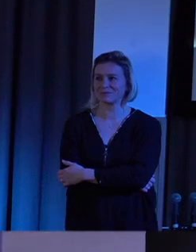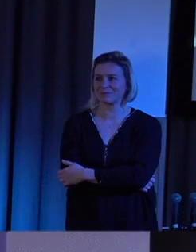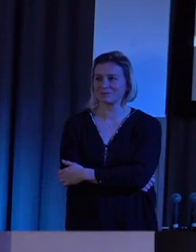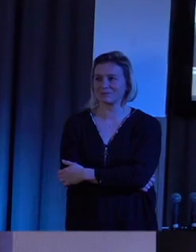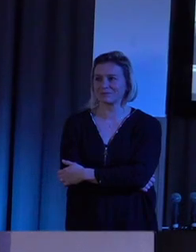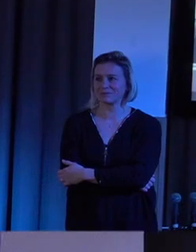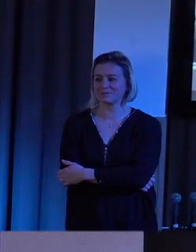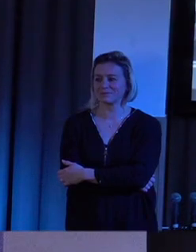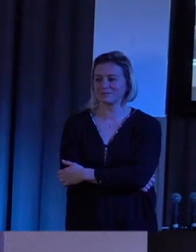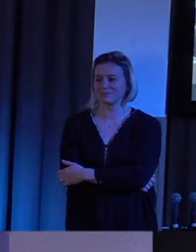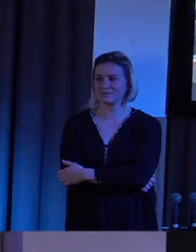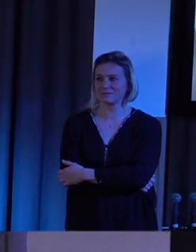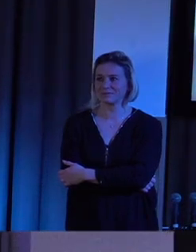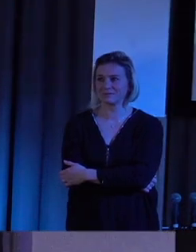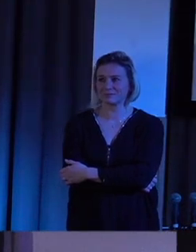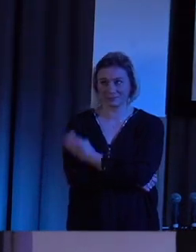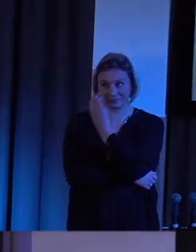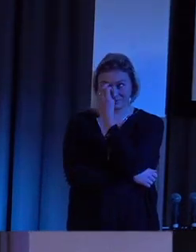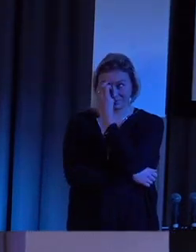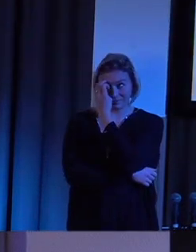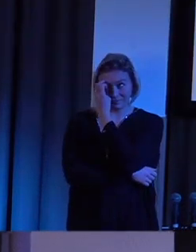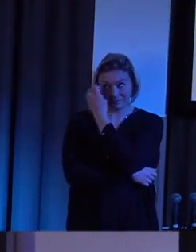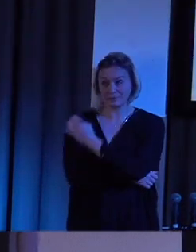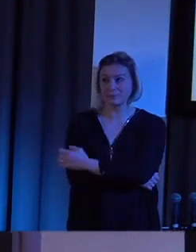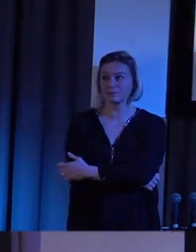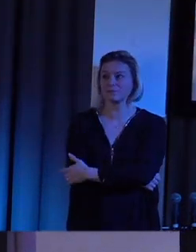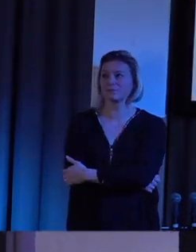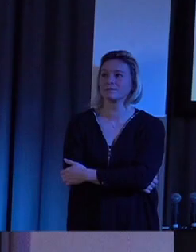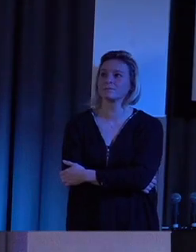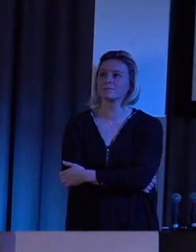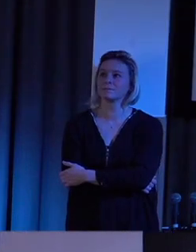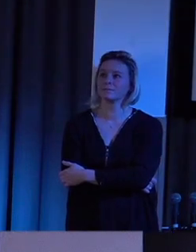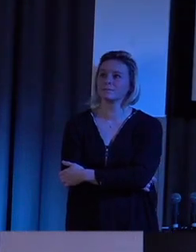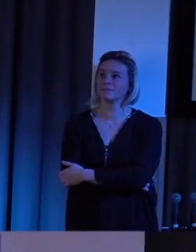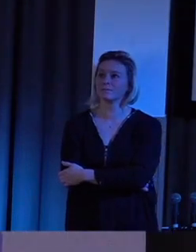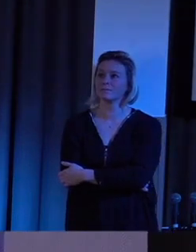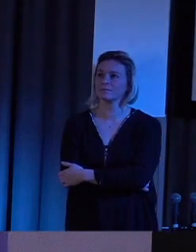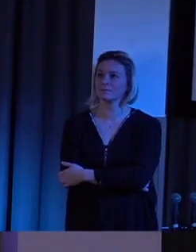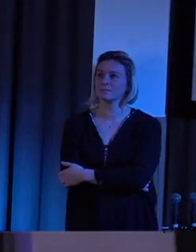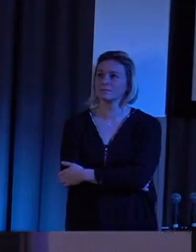Thank you.